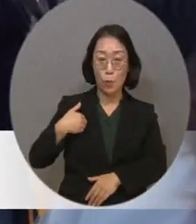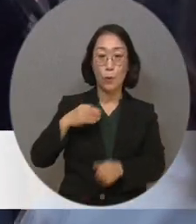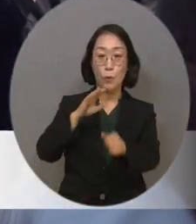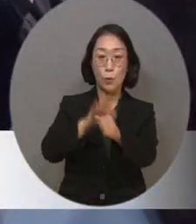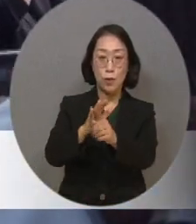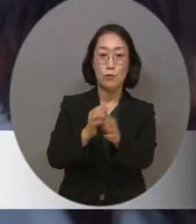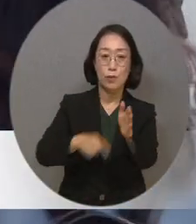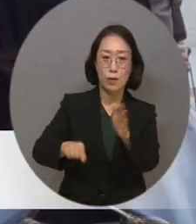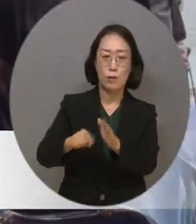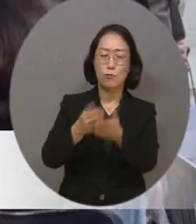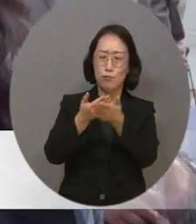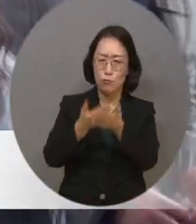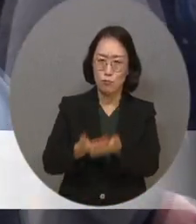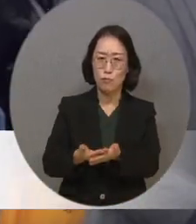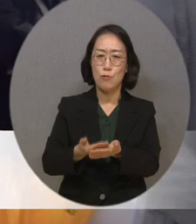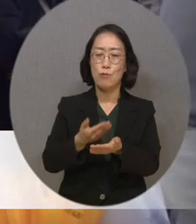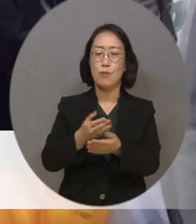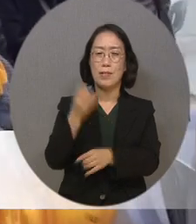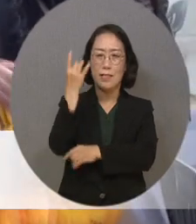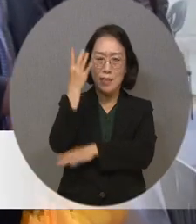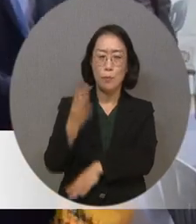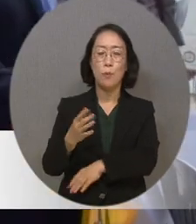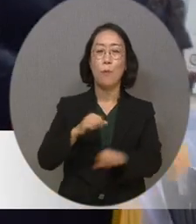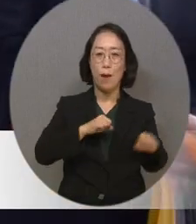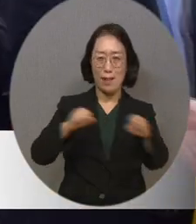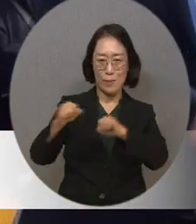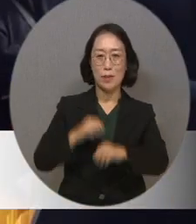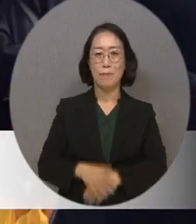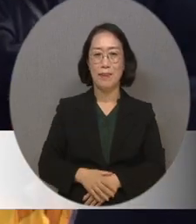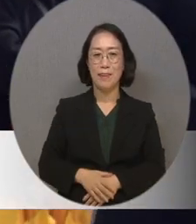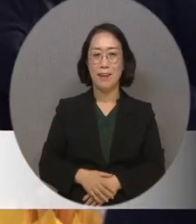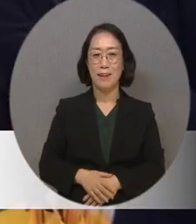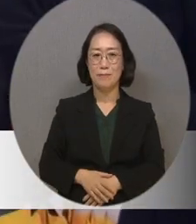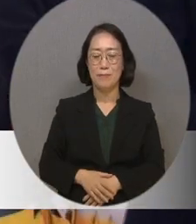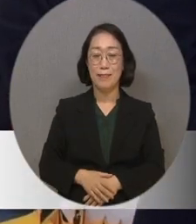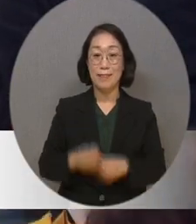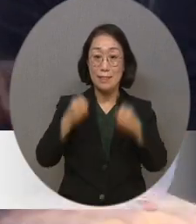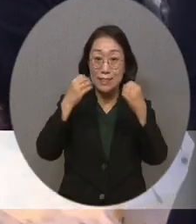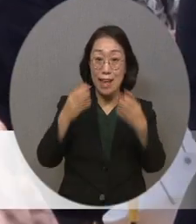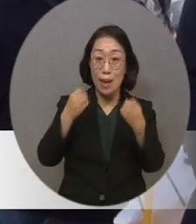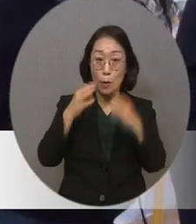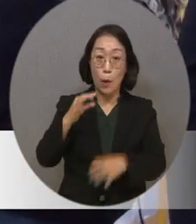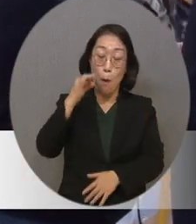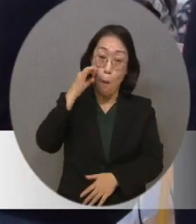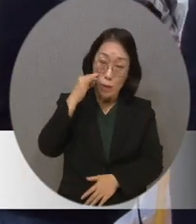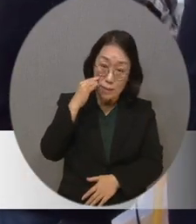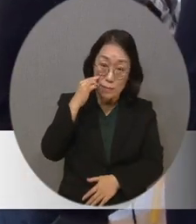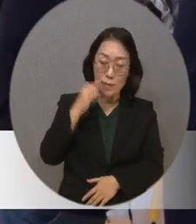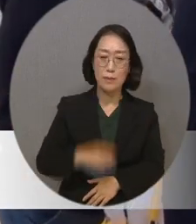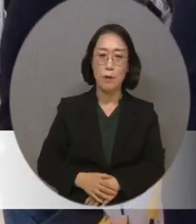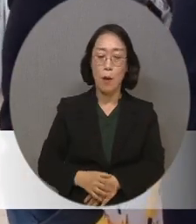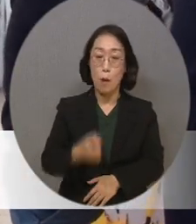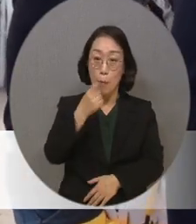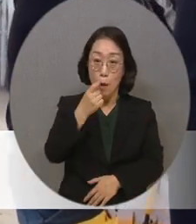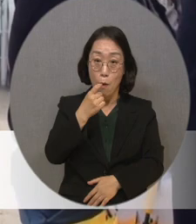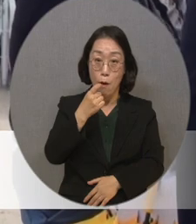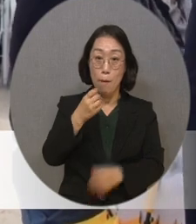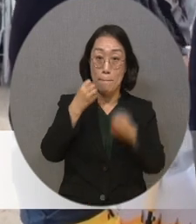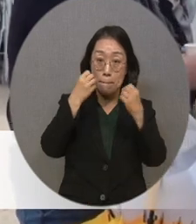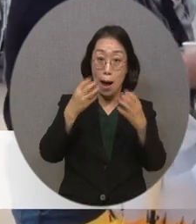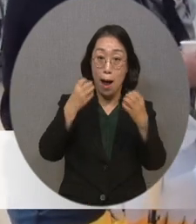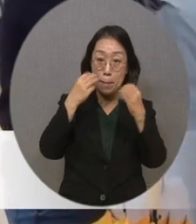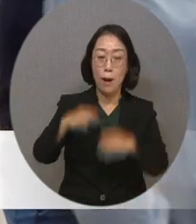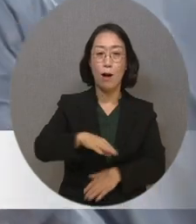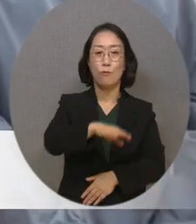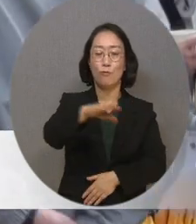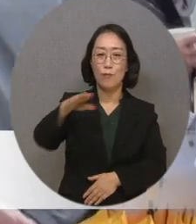가장 출발적이고 기본적인 활동입니다. 늘 새로운 것에 호기심을 가지고 배우면